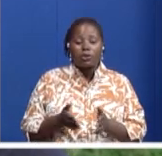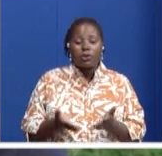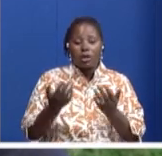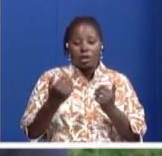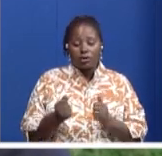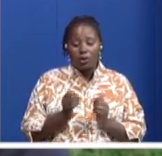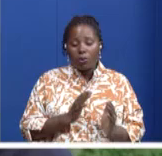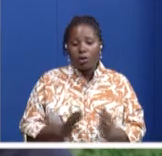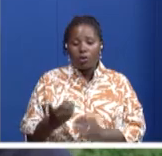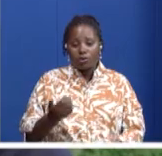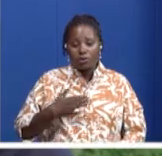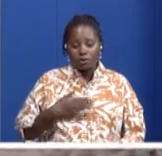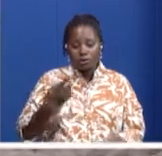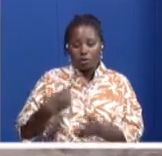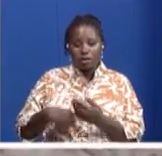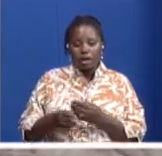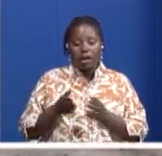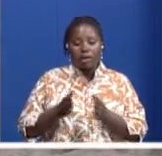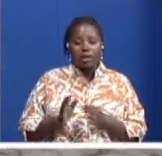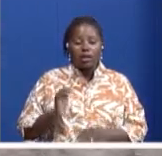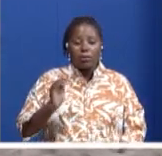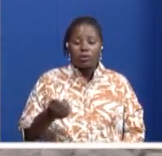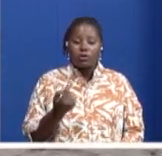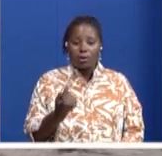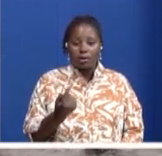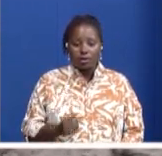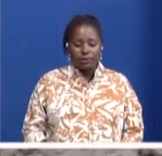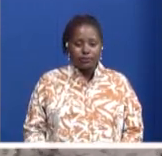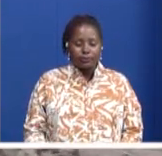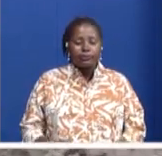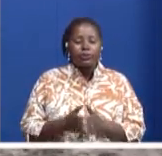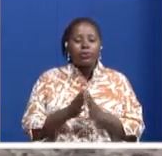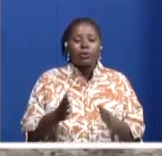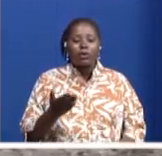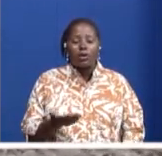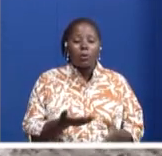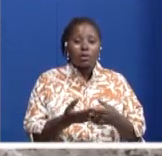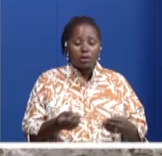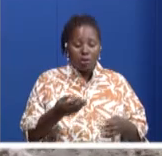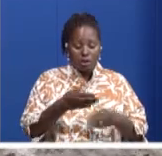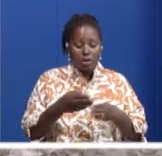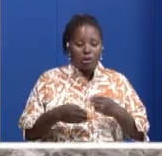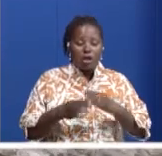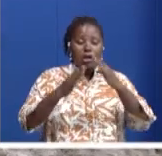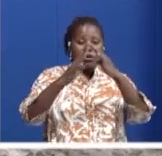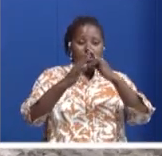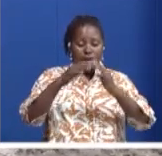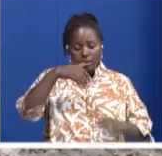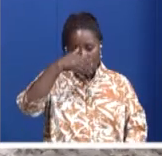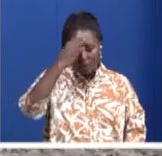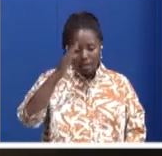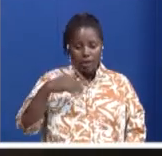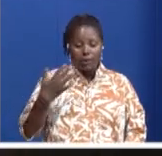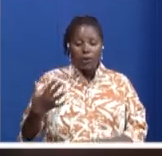kuwa kwa ajili ya watoto wetu kuia daras mwe wa kwanza ni dhahi sasa wair haeng nyumba na serik baada ya kupa